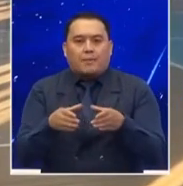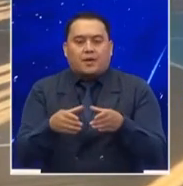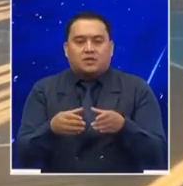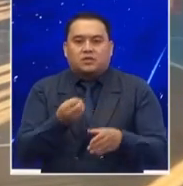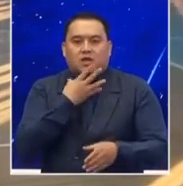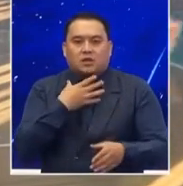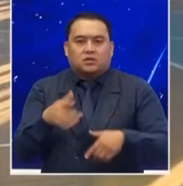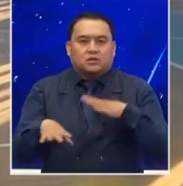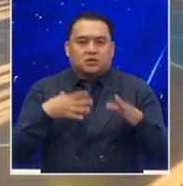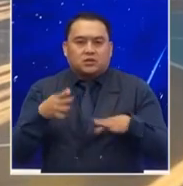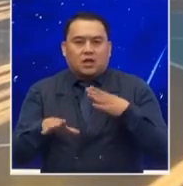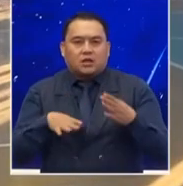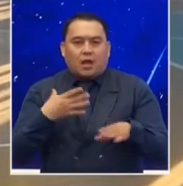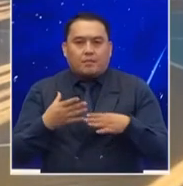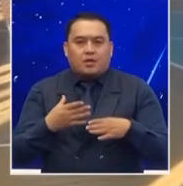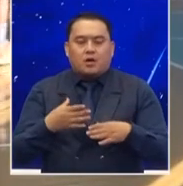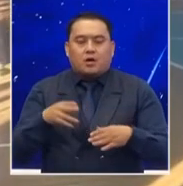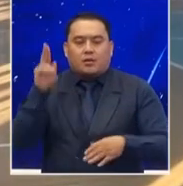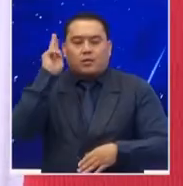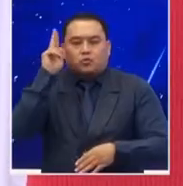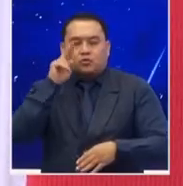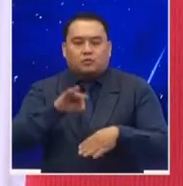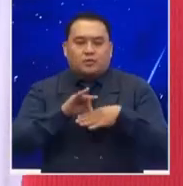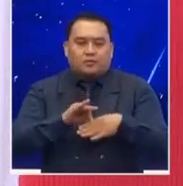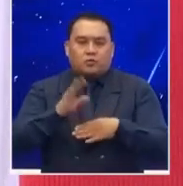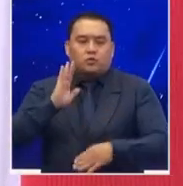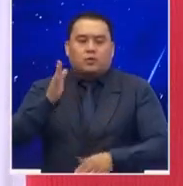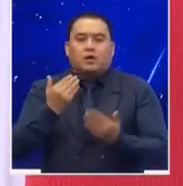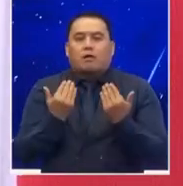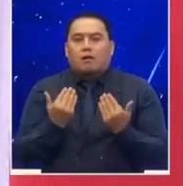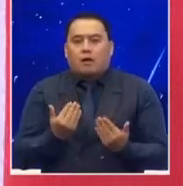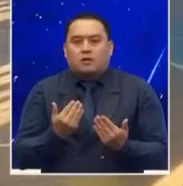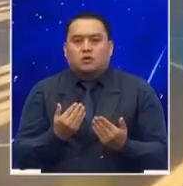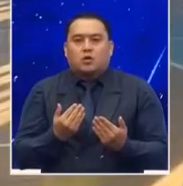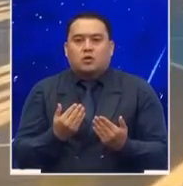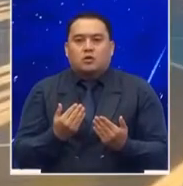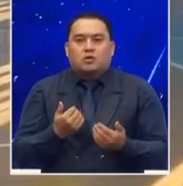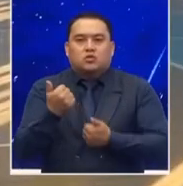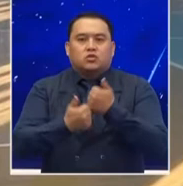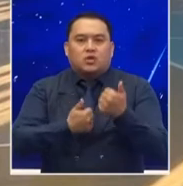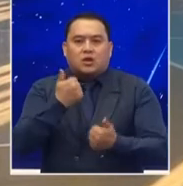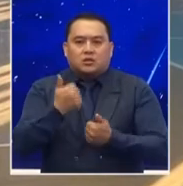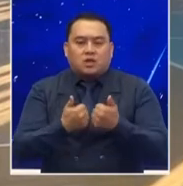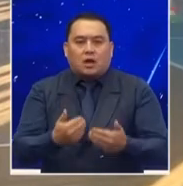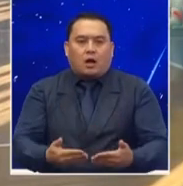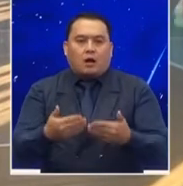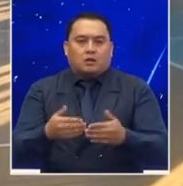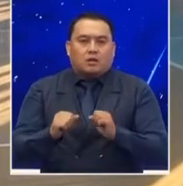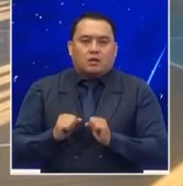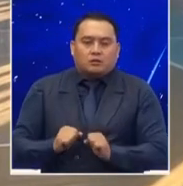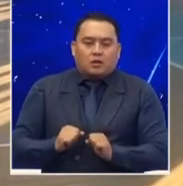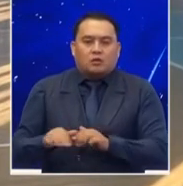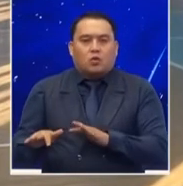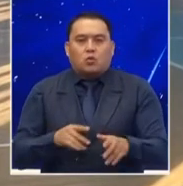жақсы дайындалып, қазір оқу жаттығу үстіндеміз. Қазіргі таңда 10 күн сборға келдік. Сборда